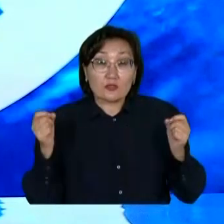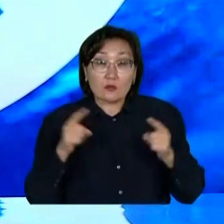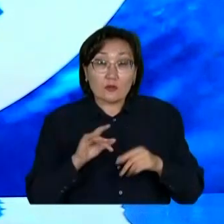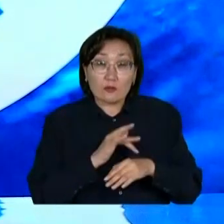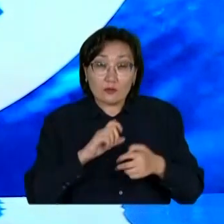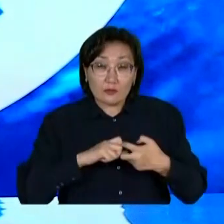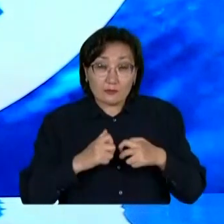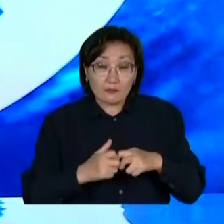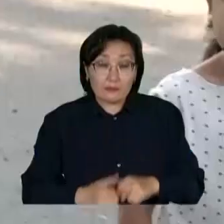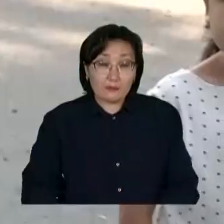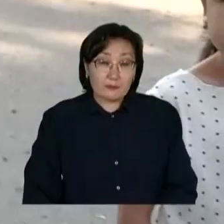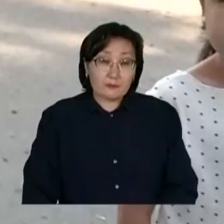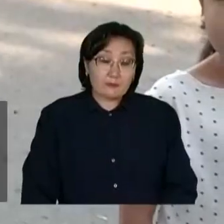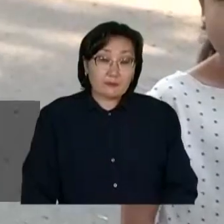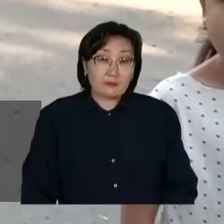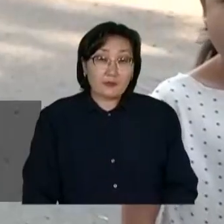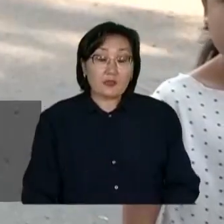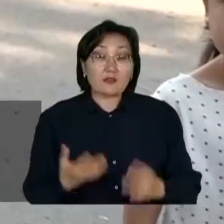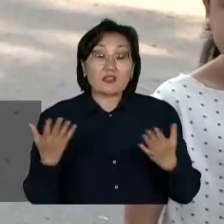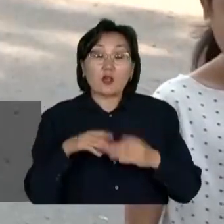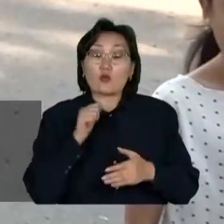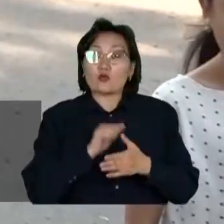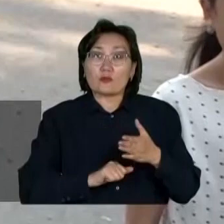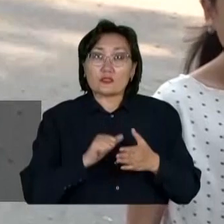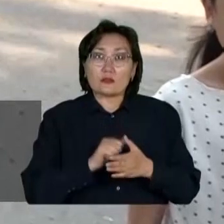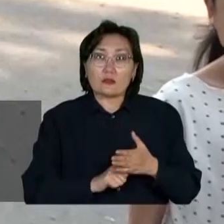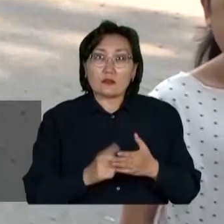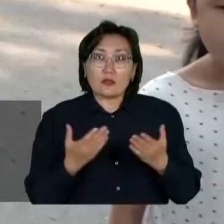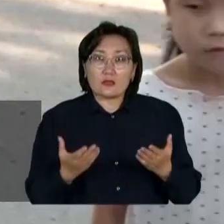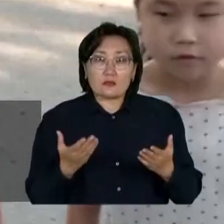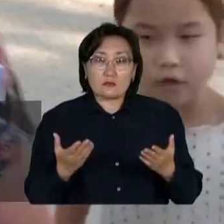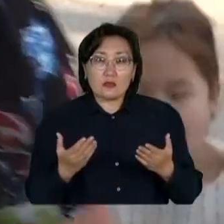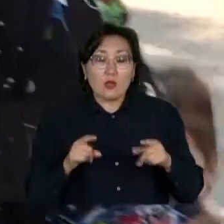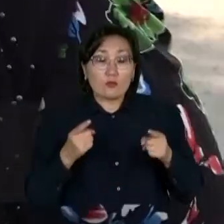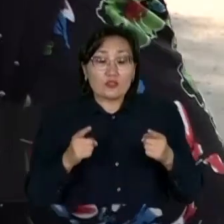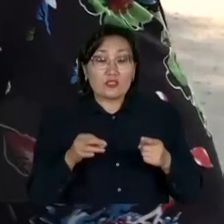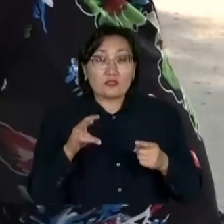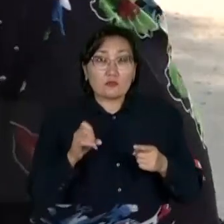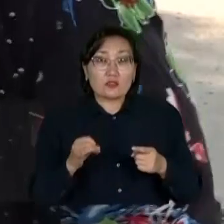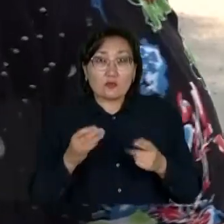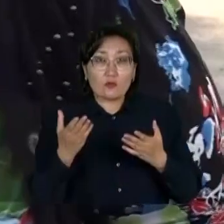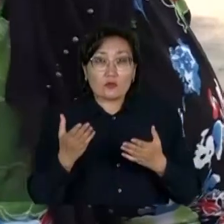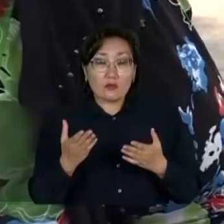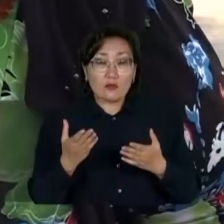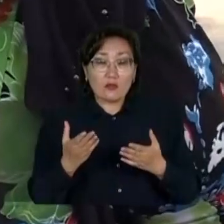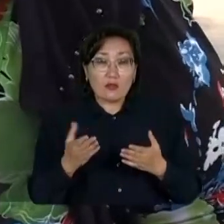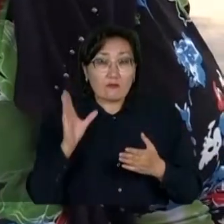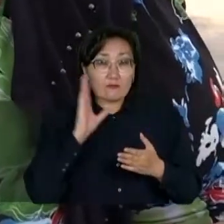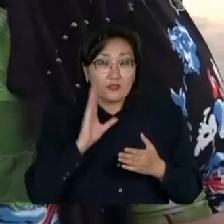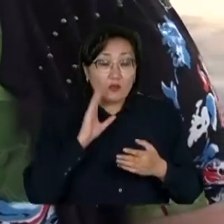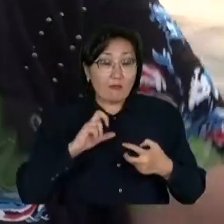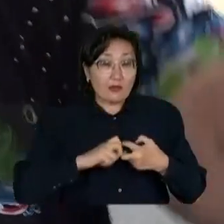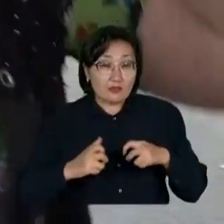коммунальной проблеме. На каком основании? А? Почему они не решают эту с водой